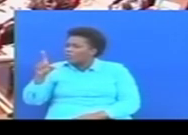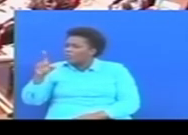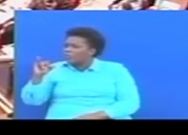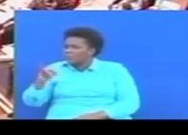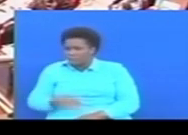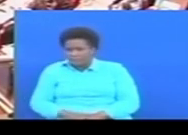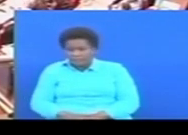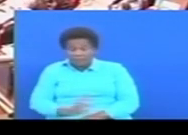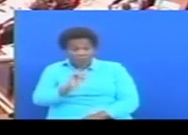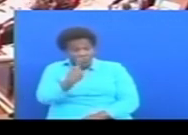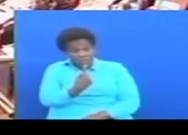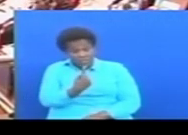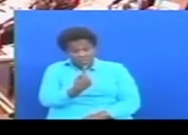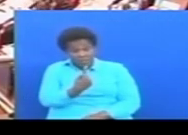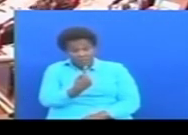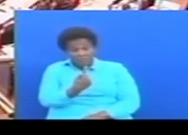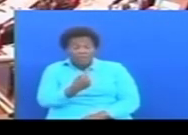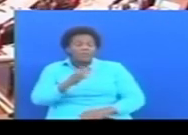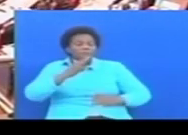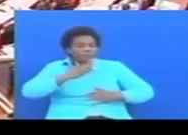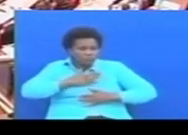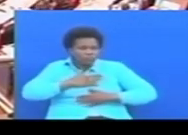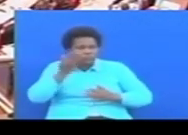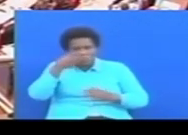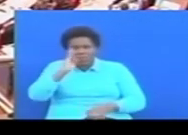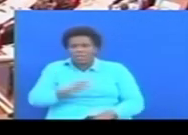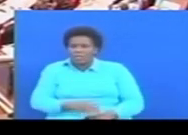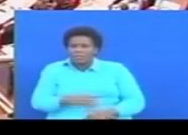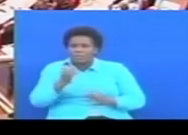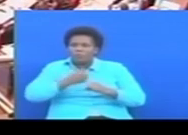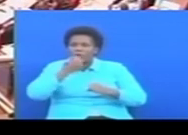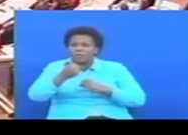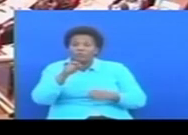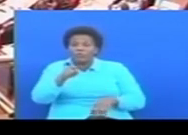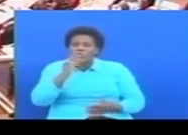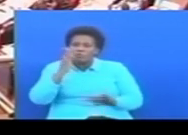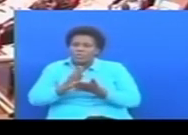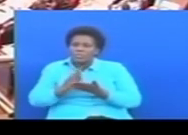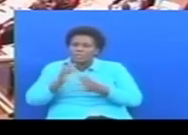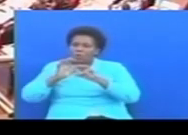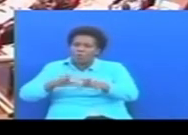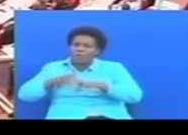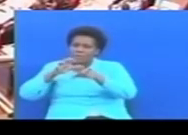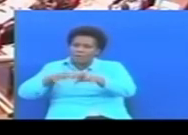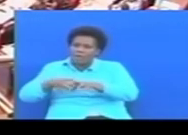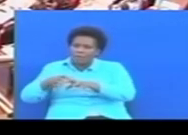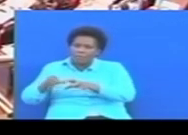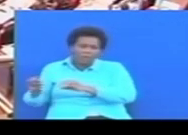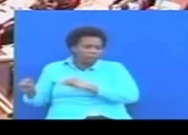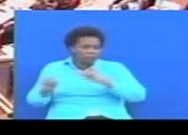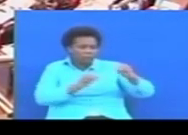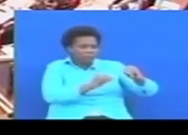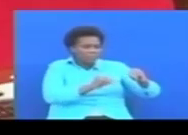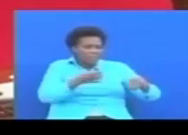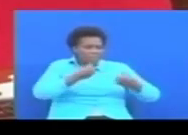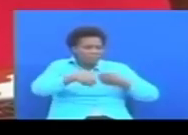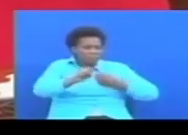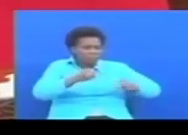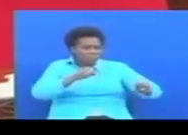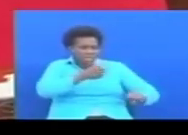sana serikali kwa hatua iliyochukua kuhakikisha kwamba wanapeleka wanyama hawa pundamilia na swala ili kuongeza